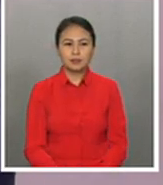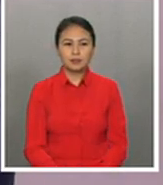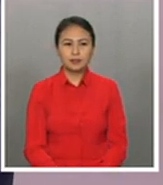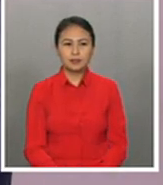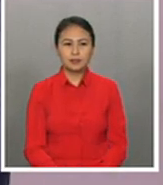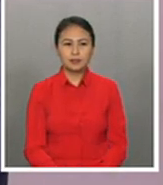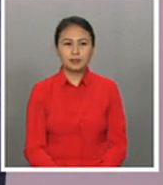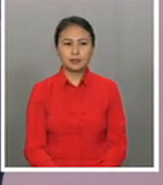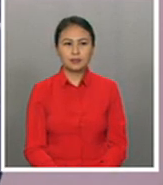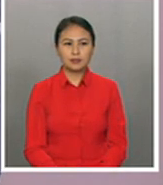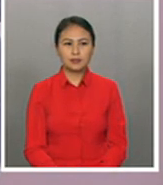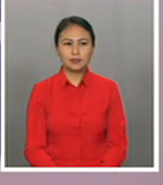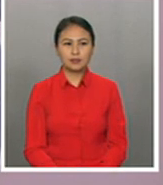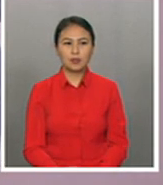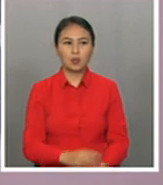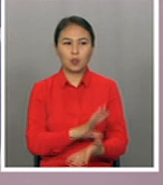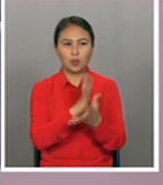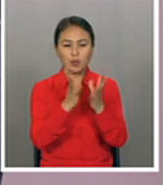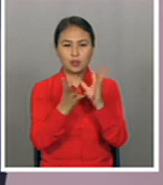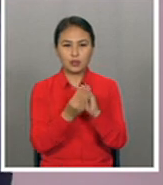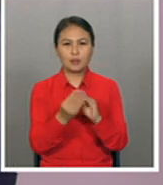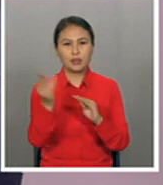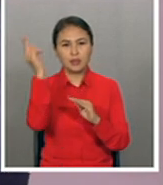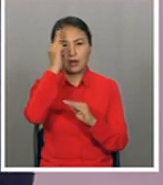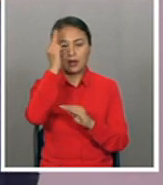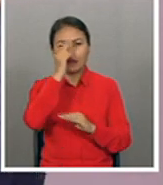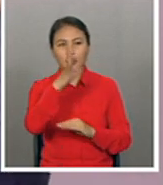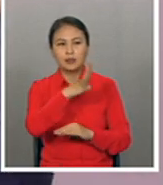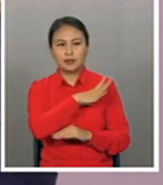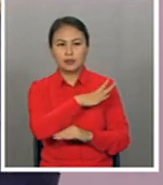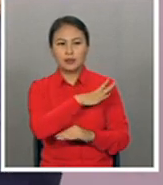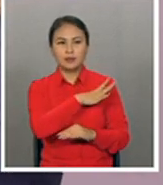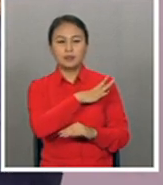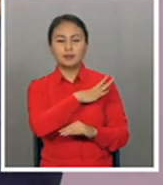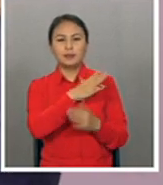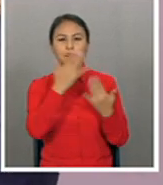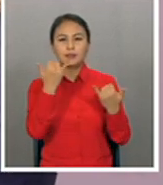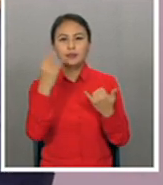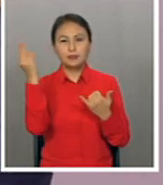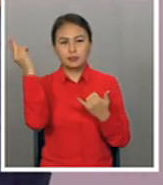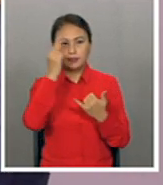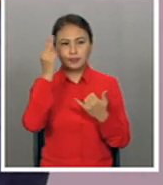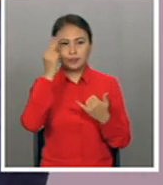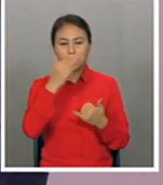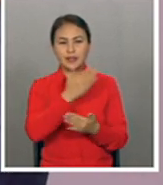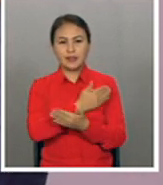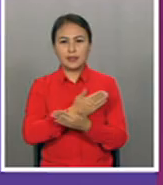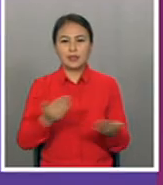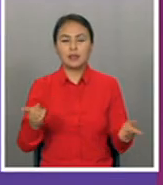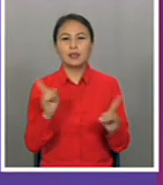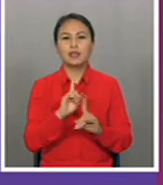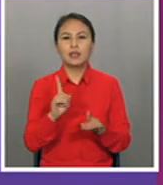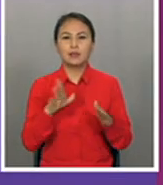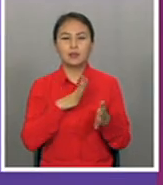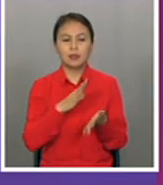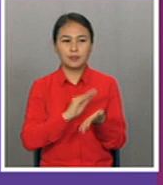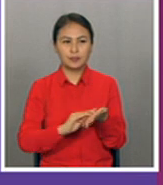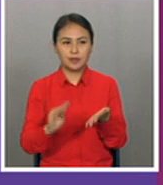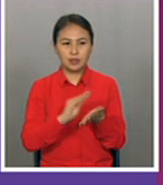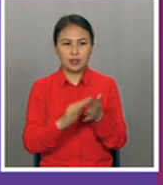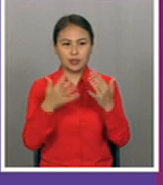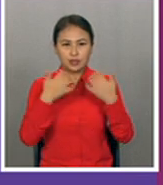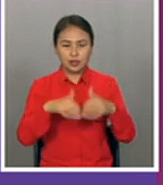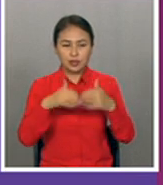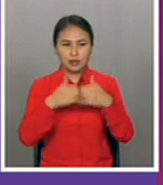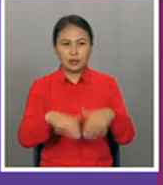Жақсы балалар, осымен сабағымызды қорытындылай келе, бүгінгі сабақта сендер есеп шығарып,